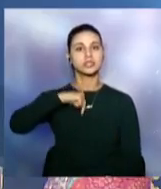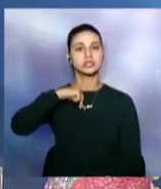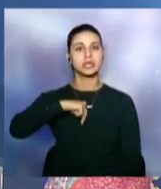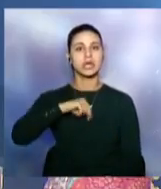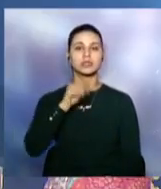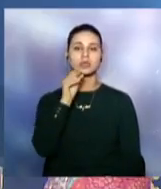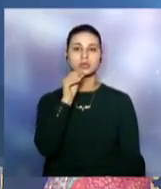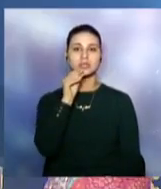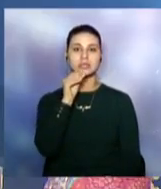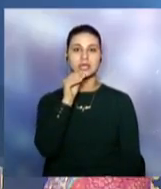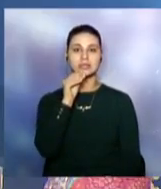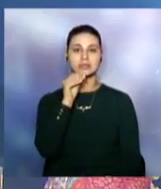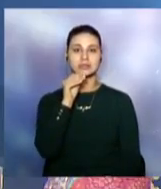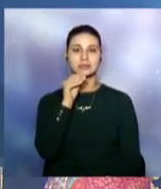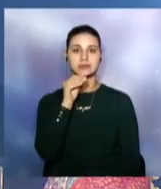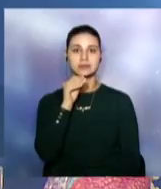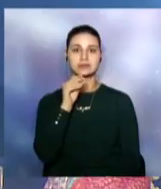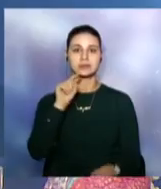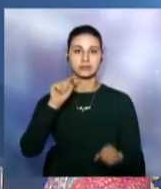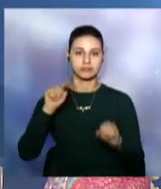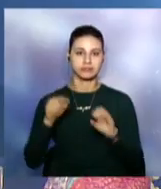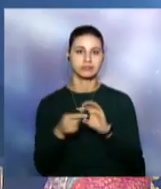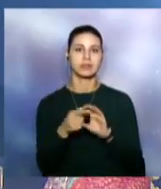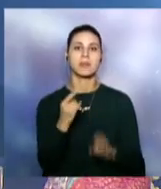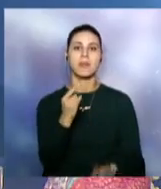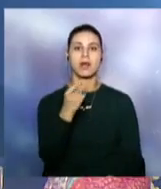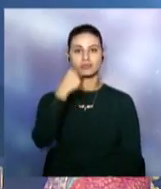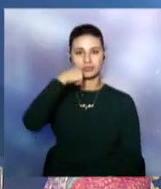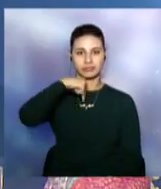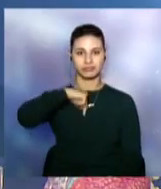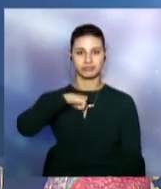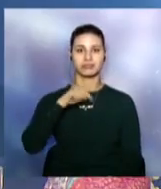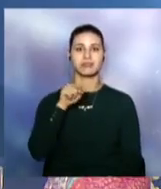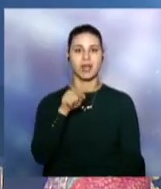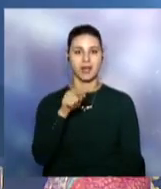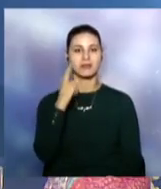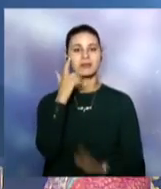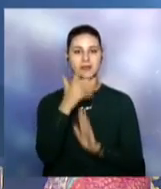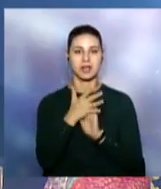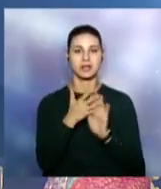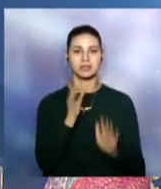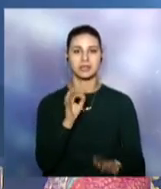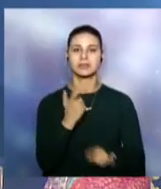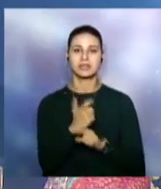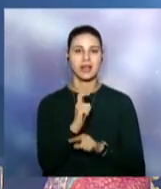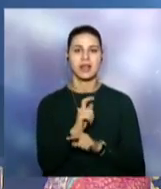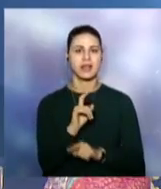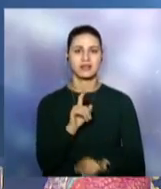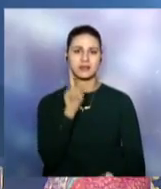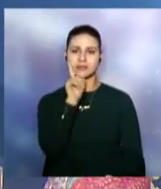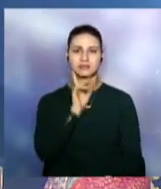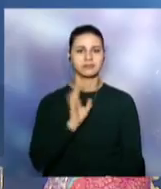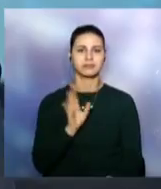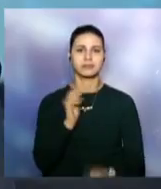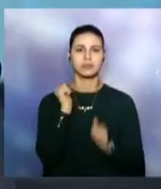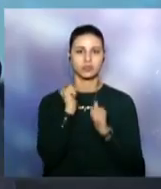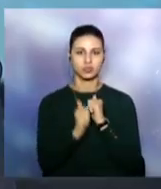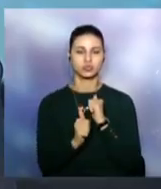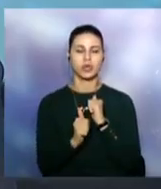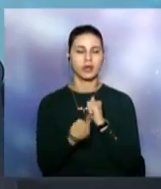როდესაც ნატურაი ან ხელსაწყოს ყლაპავს ზრდასრული ადამიანი, აქ გასაგებია. ძალიან დრამატულია ეს ყოველთვის